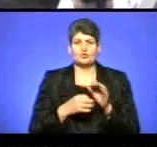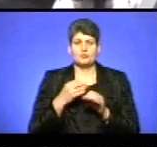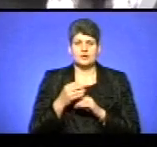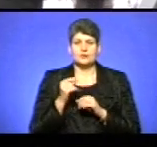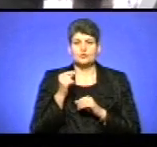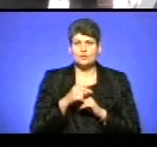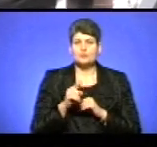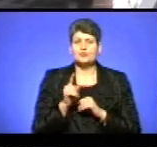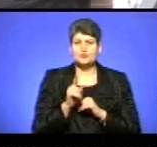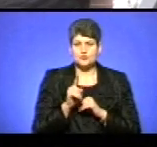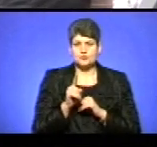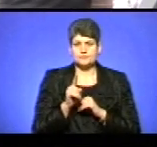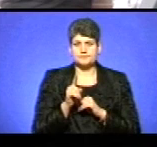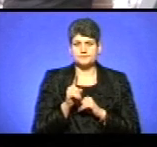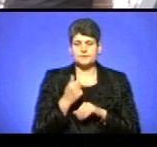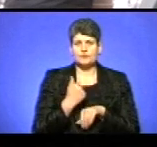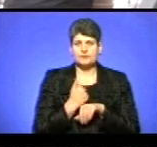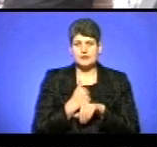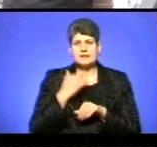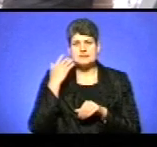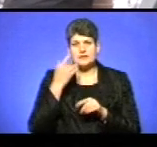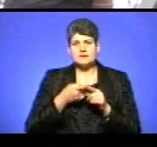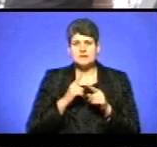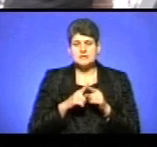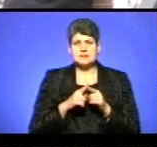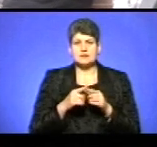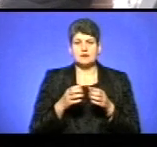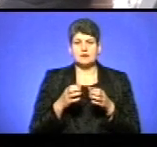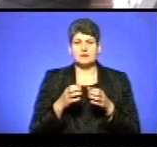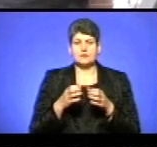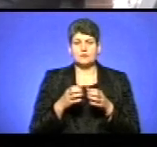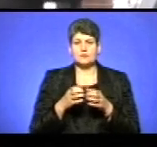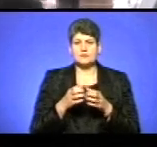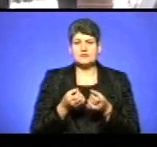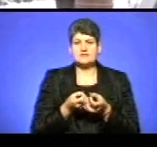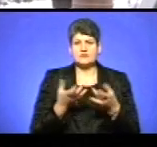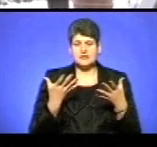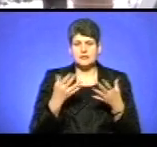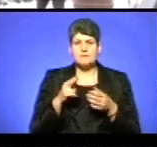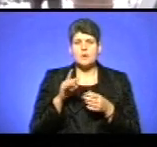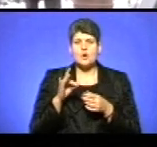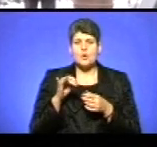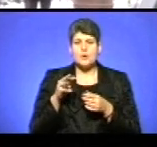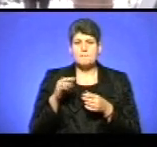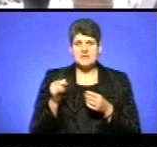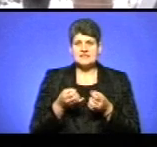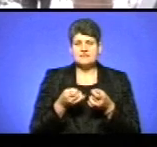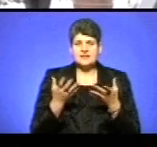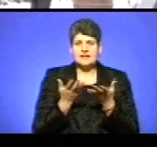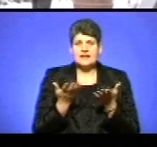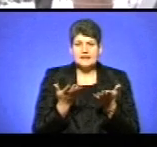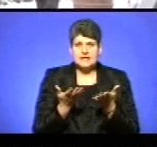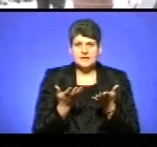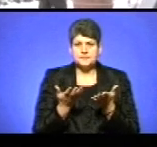що основний задум – це колона світла, тобто промінь світла, який